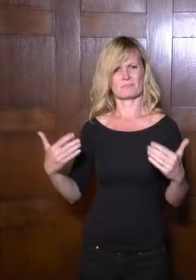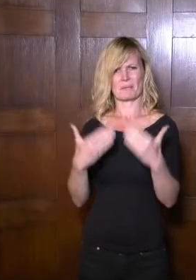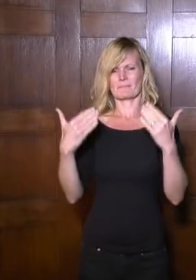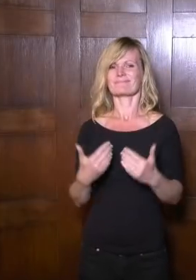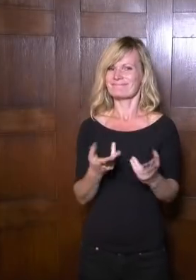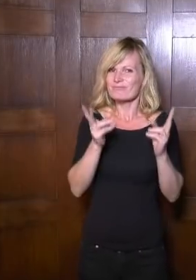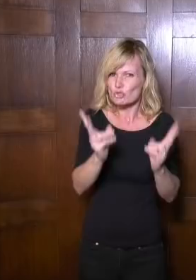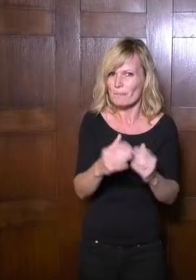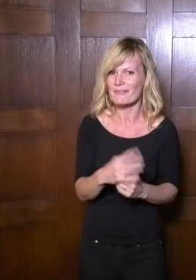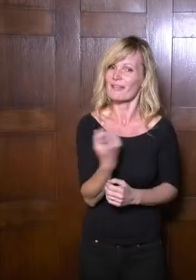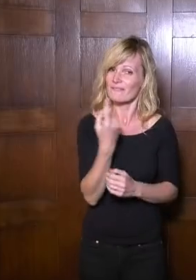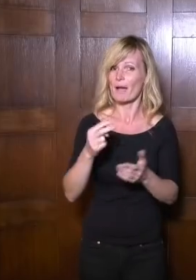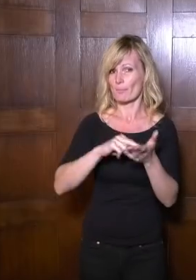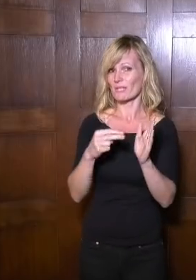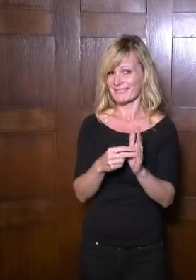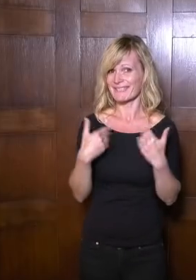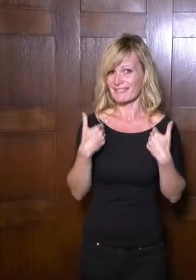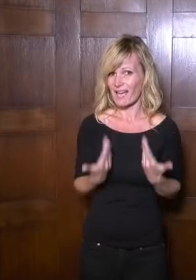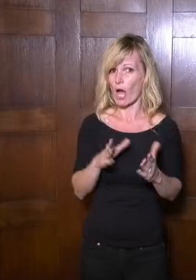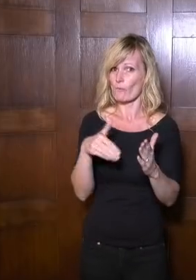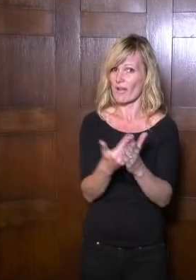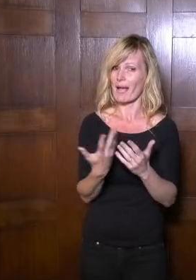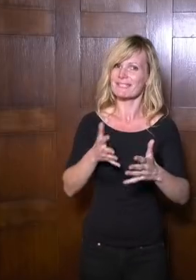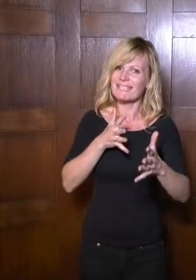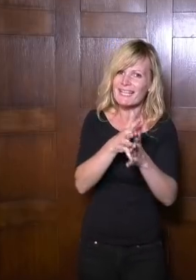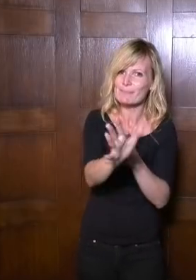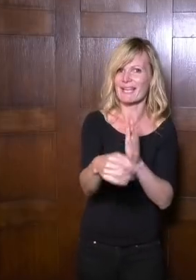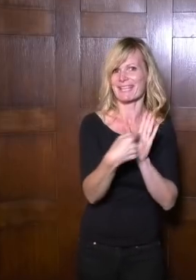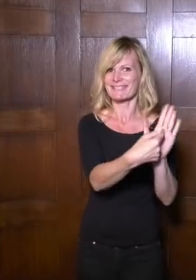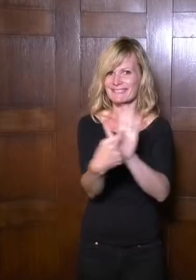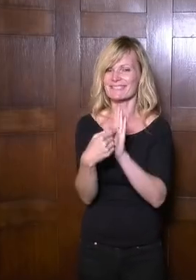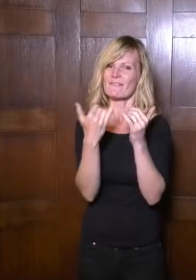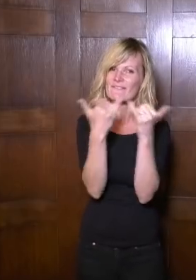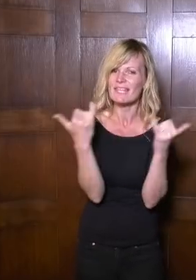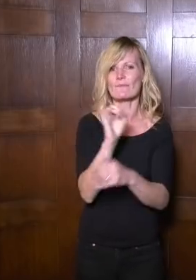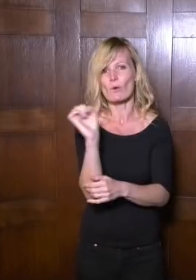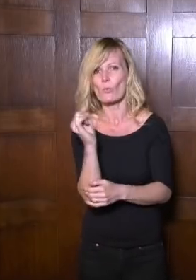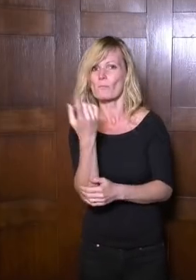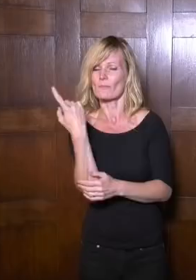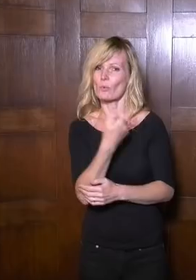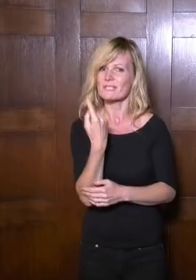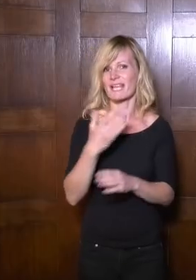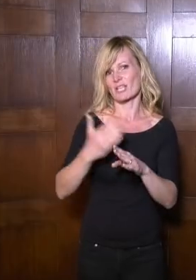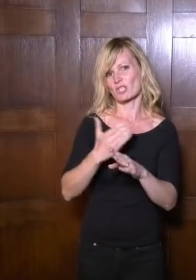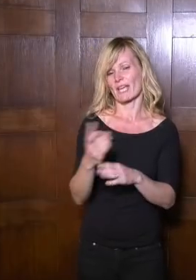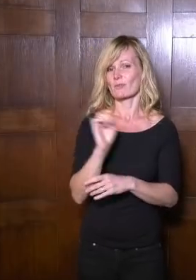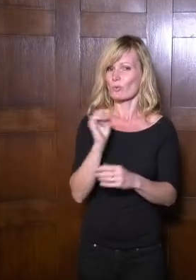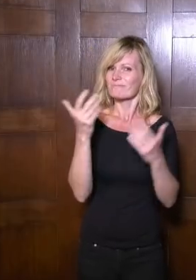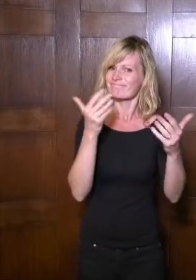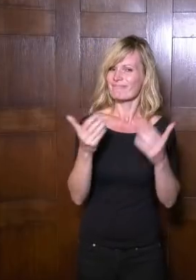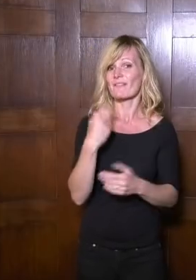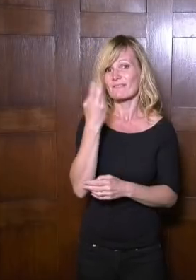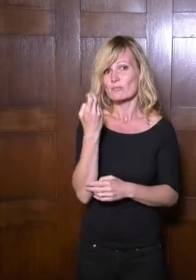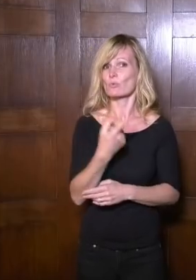uns als Politik, hier auch eine Transparenz herzustellen, wie wir zu unseren Entscheidungen kommen. Und das versuchen wir ja auch immer